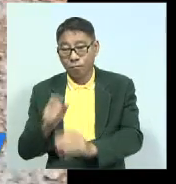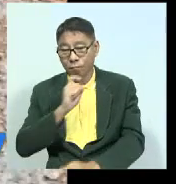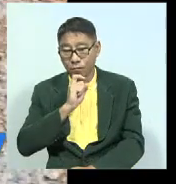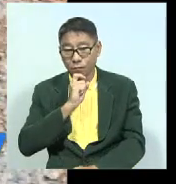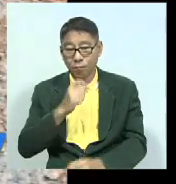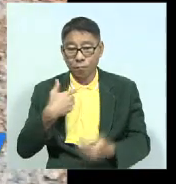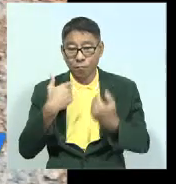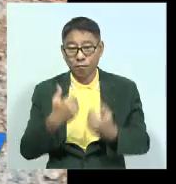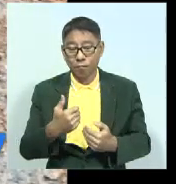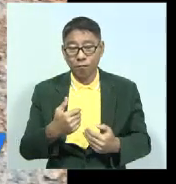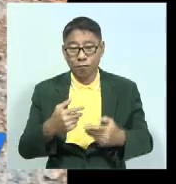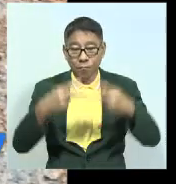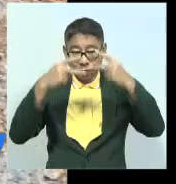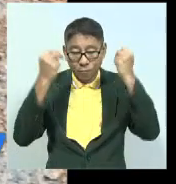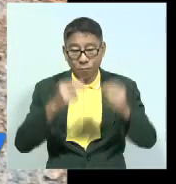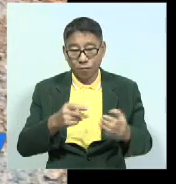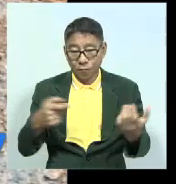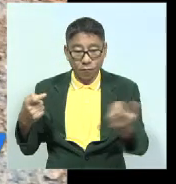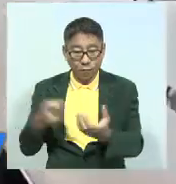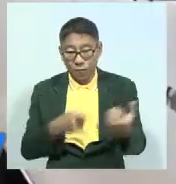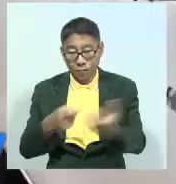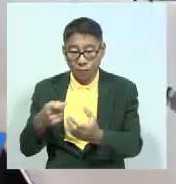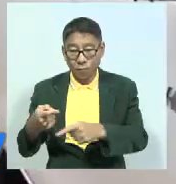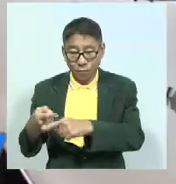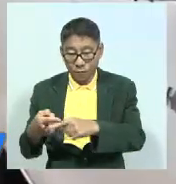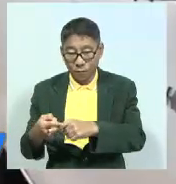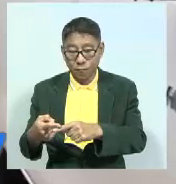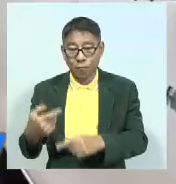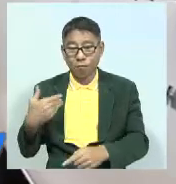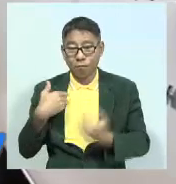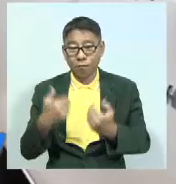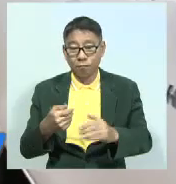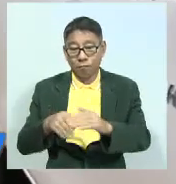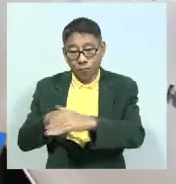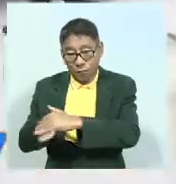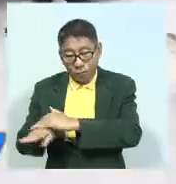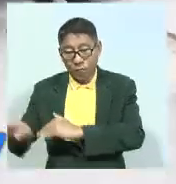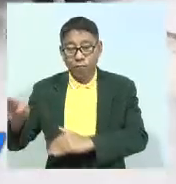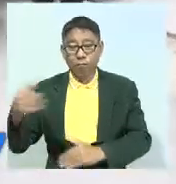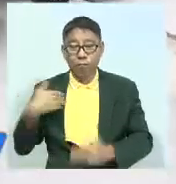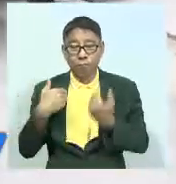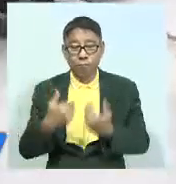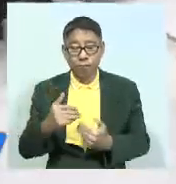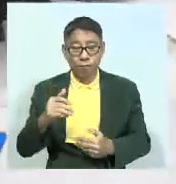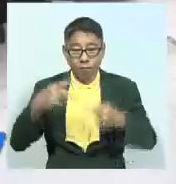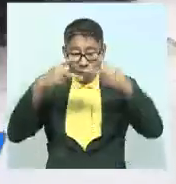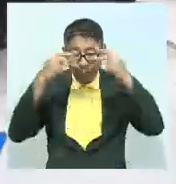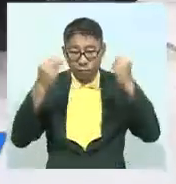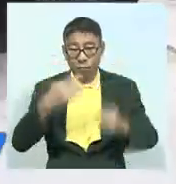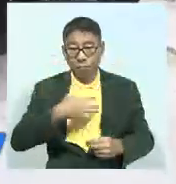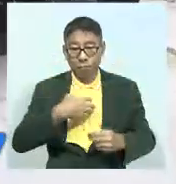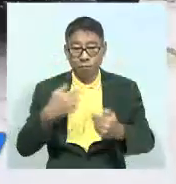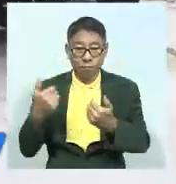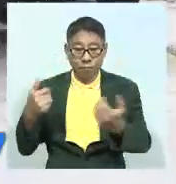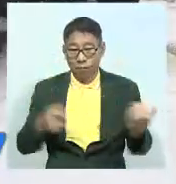ในพื้นที่เนื่องจากมีคนร้ายถูกเจ้าหน้าที่ยิงตอบโต้จนได้รับบาดเจ็บก่อนที่จะพากันหลบหนีไปซึ่งเชื่อว่ากลุ่มคนร้ายต้อง